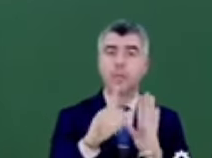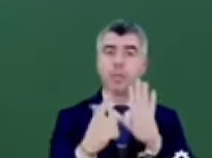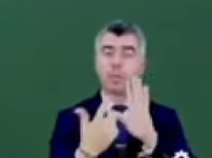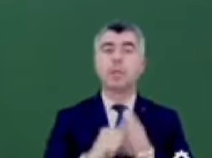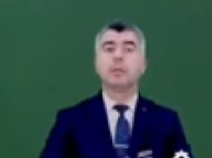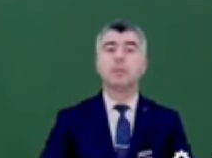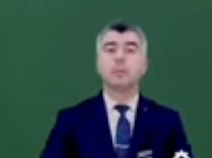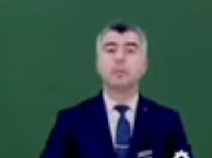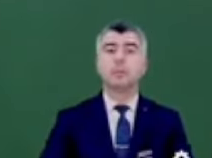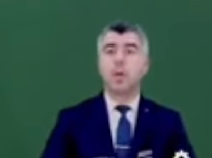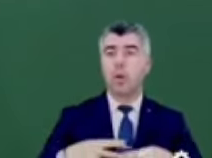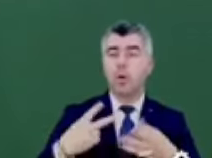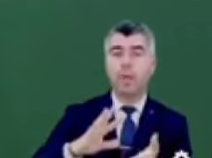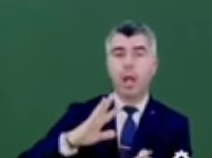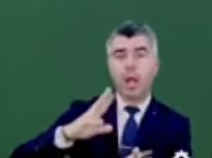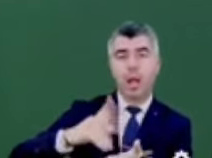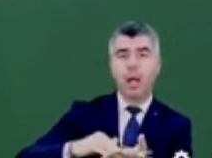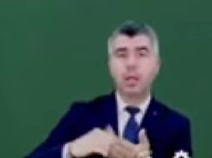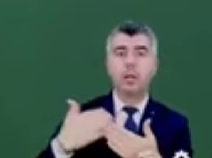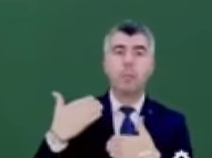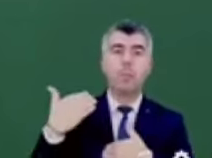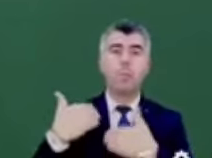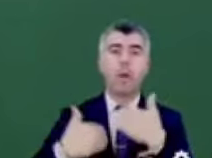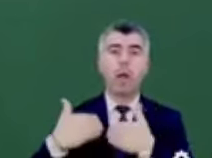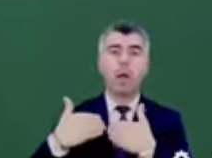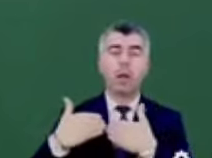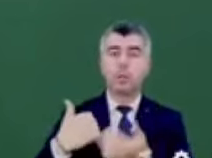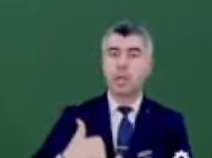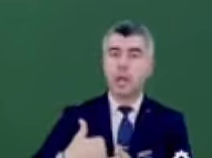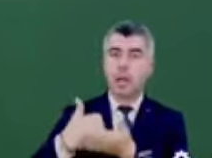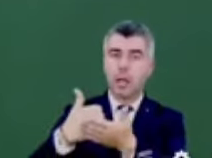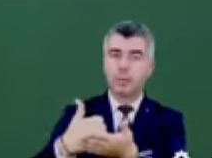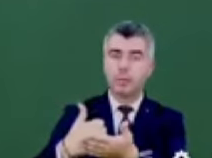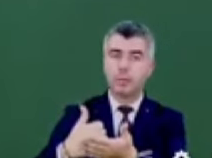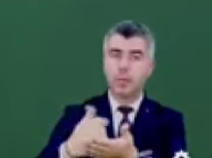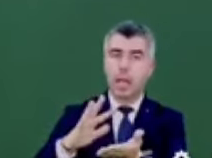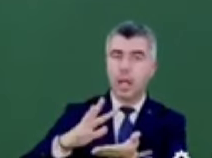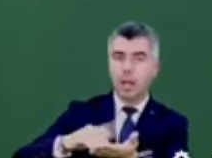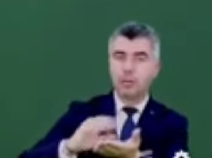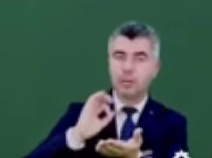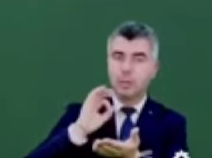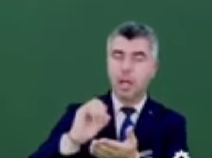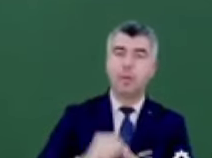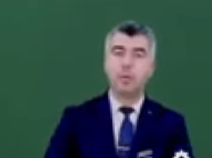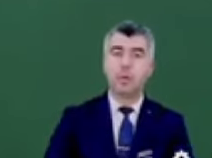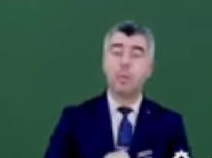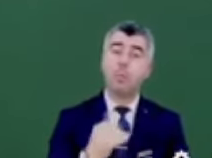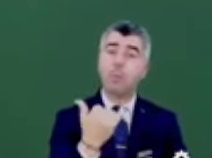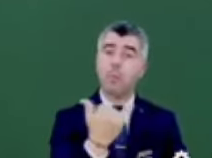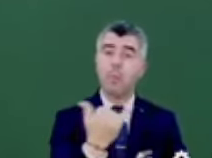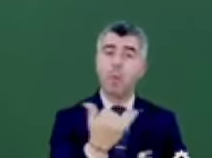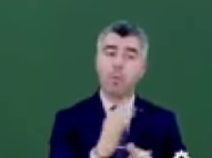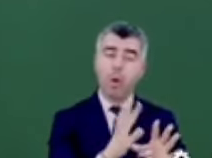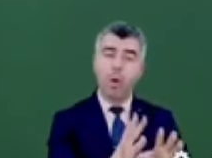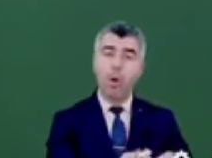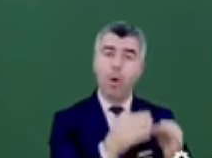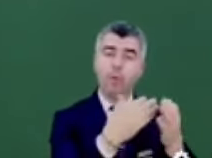يتعلق بمنح بطاقه شخص في وضعيه في وضعيه اعاقه اخدا بعين الاعتبار الملاحظات